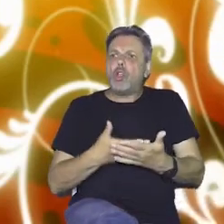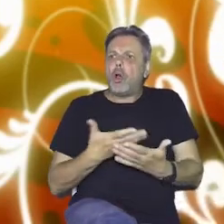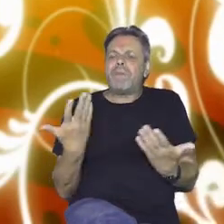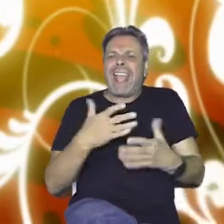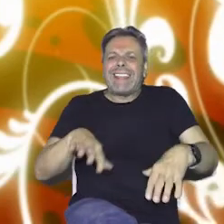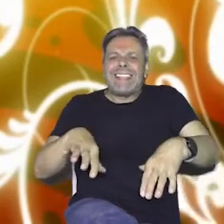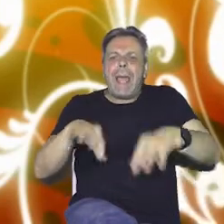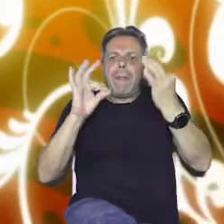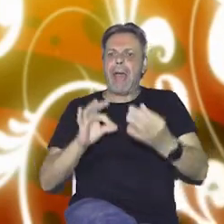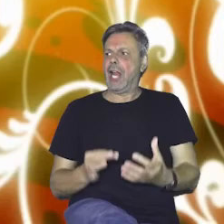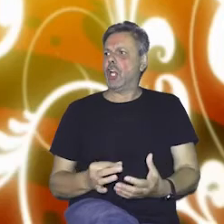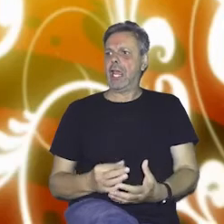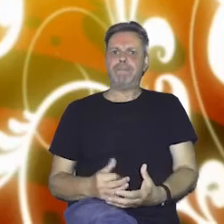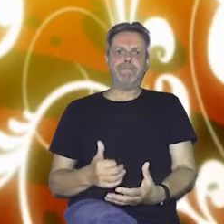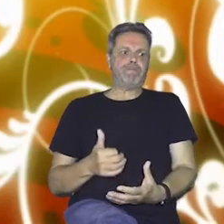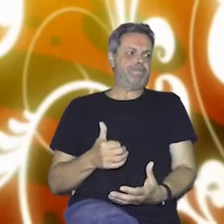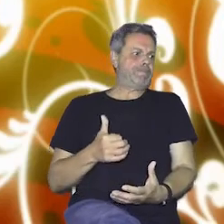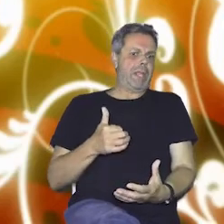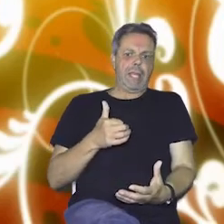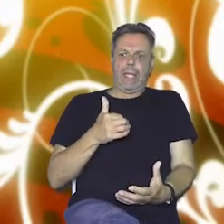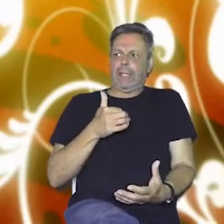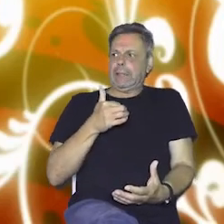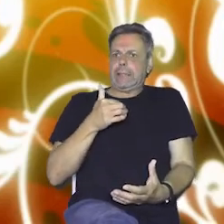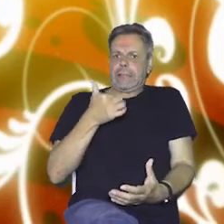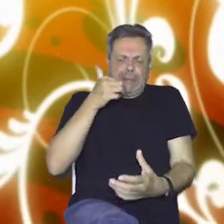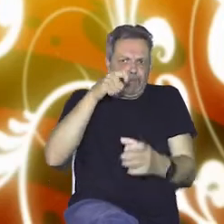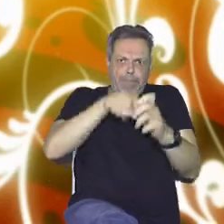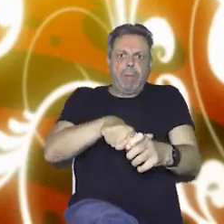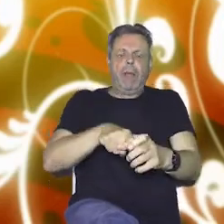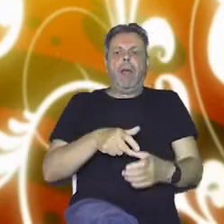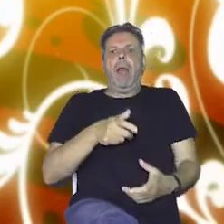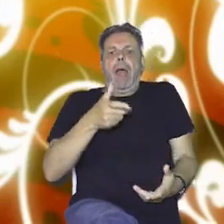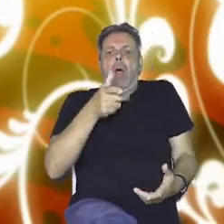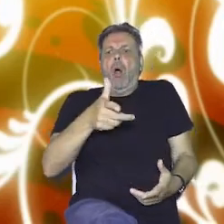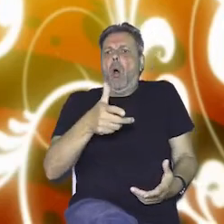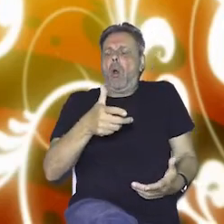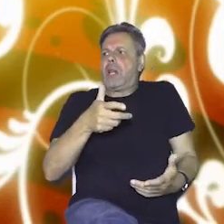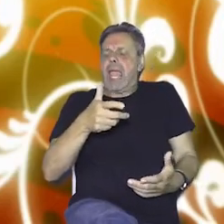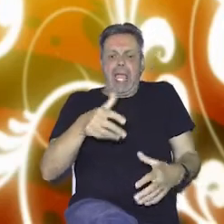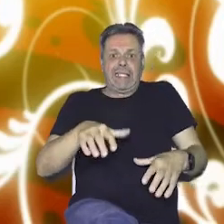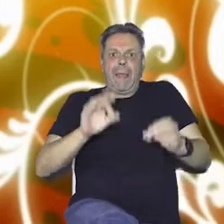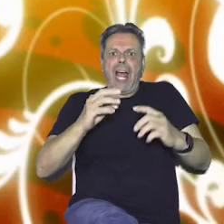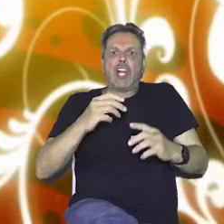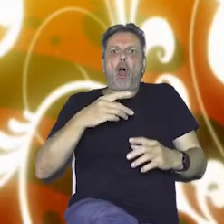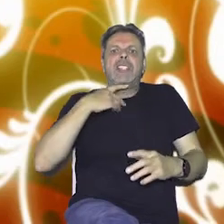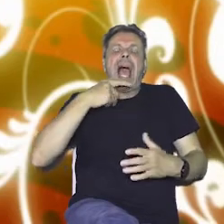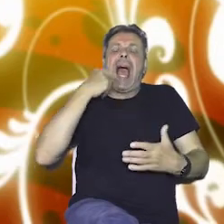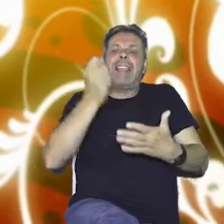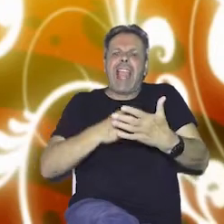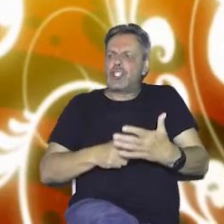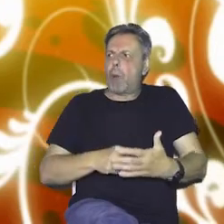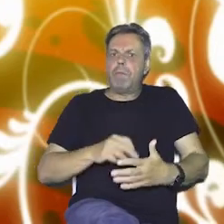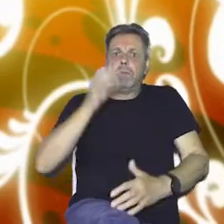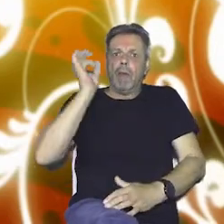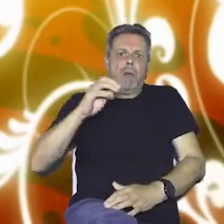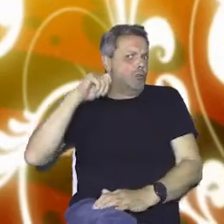neka bliskost. Da. On je našao s tekstom on je bio pravi koji će to izvesti, a